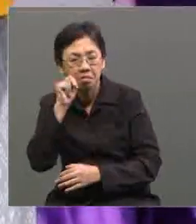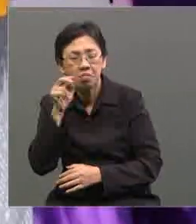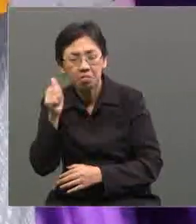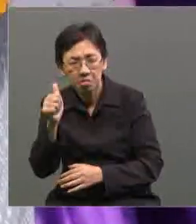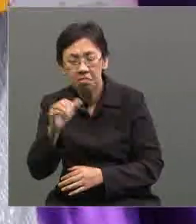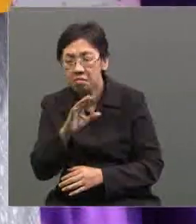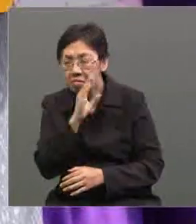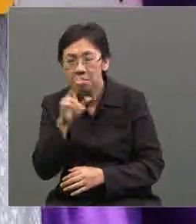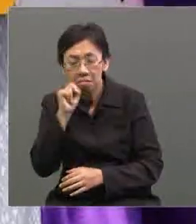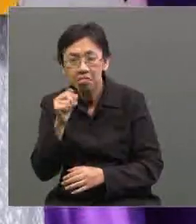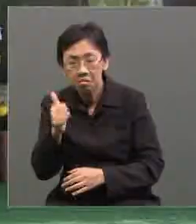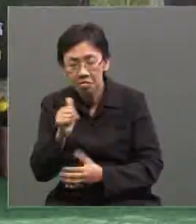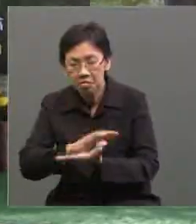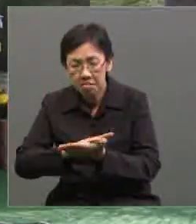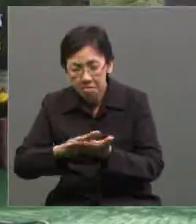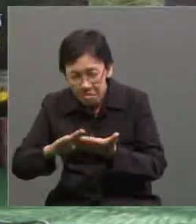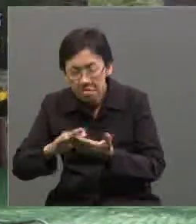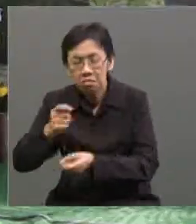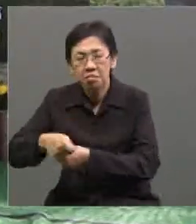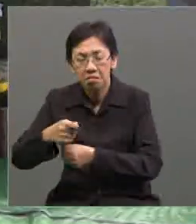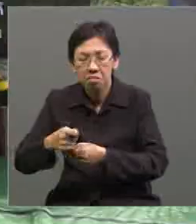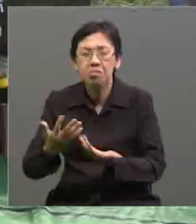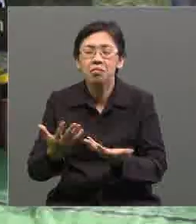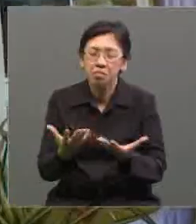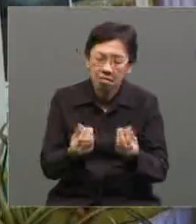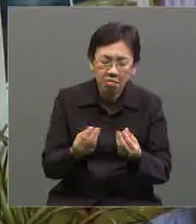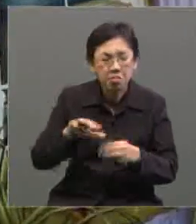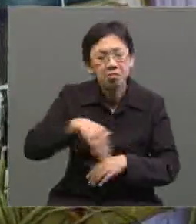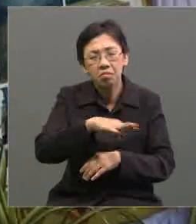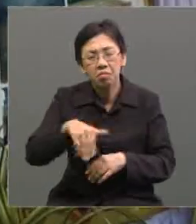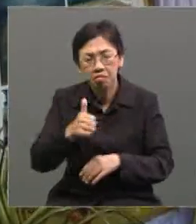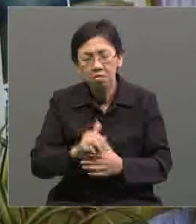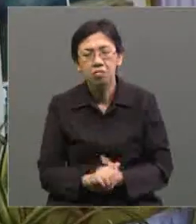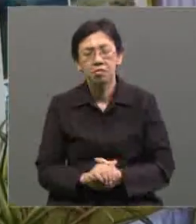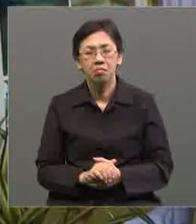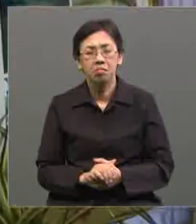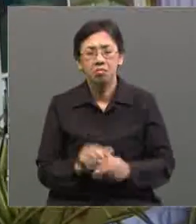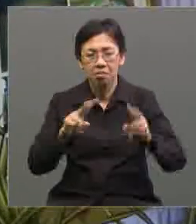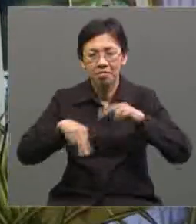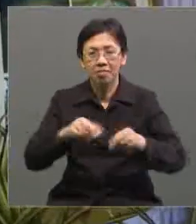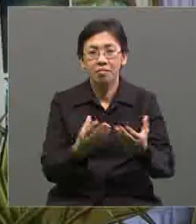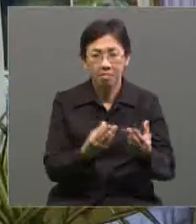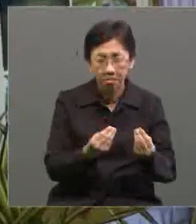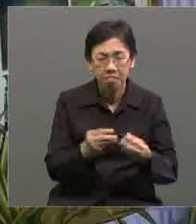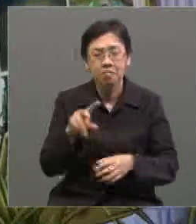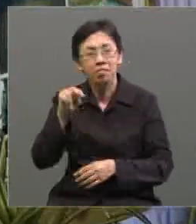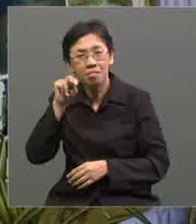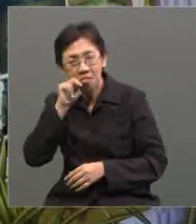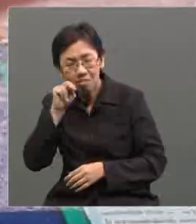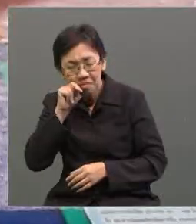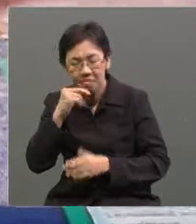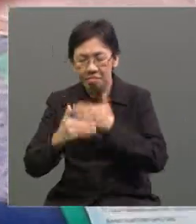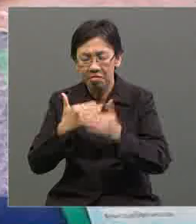ำพอน้ำดีน้ำสะอาดก็ส่งผลต่อสุขภาพดินที่ดีด้วยค่ะเพราะฉะนั้นการดูแลทรัพยากรดินและน้ำให้มี